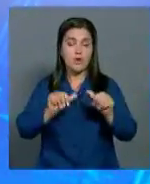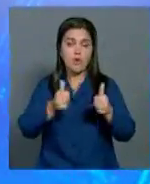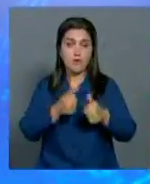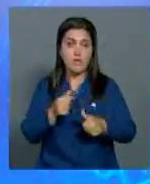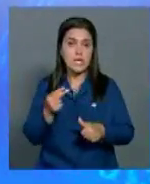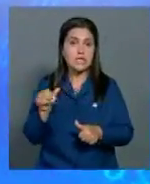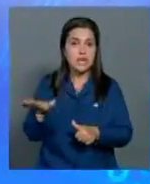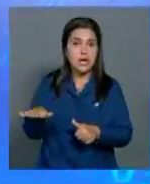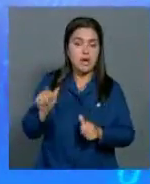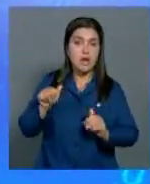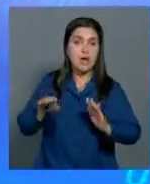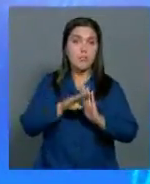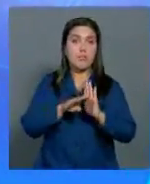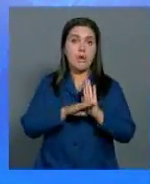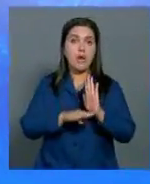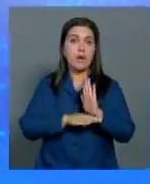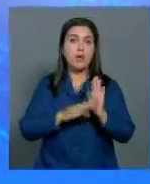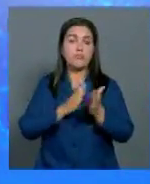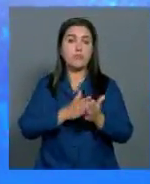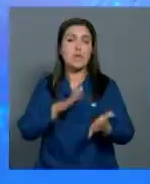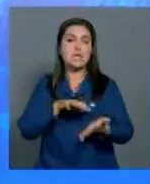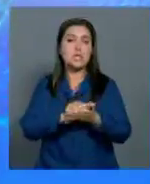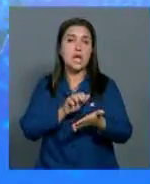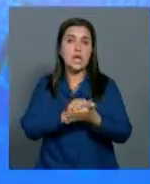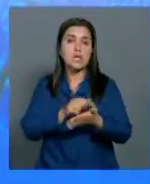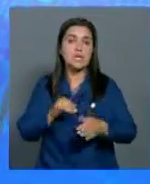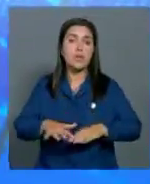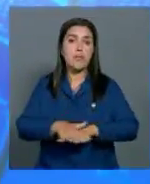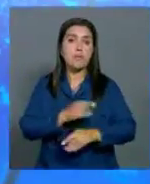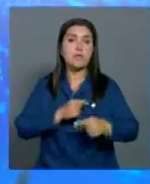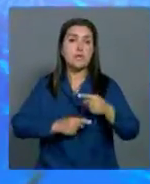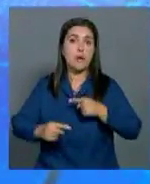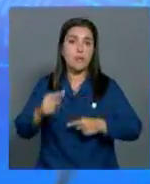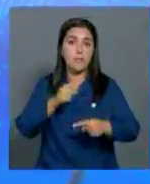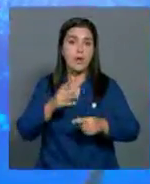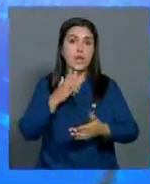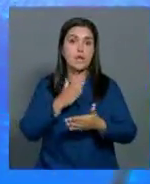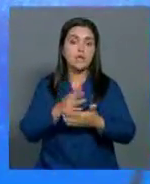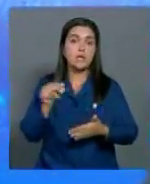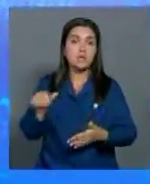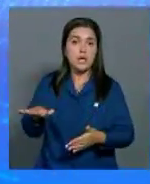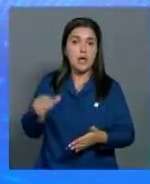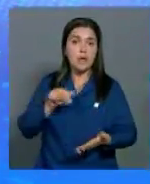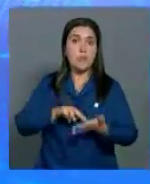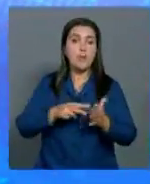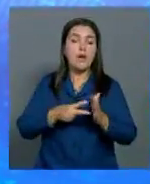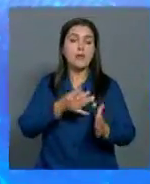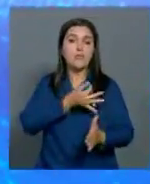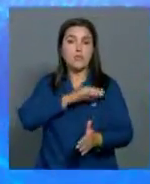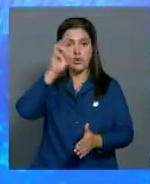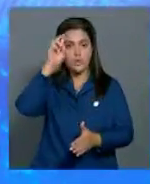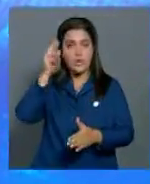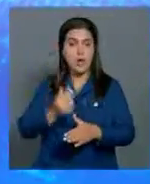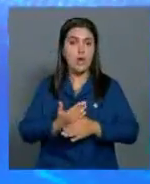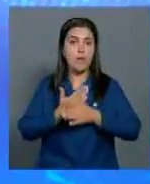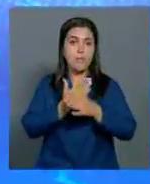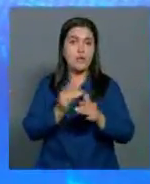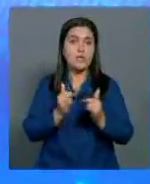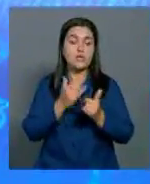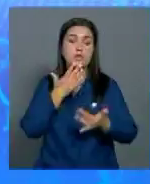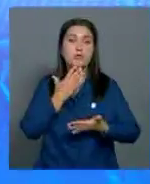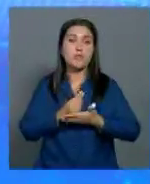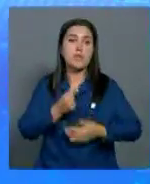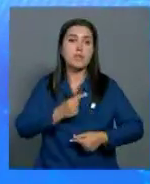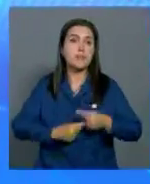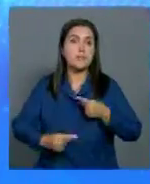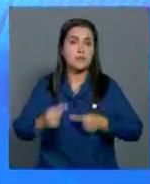денежные займы по программе «Продуктивная занятость и массовое предпринимательство». Больше полусотни потенциальных заемщиков планируют воспользоваться государственной поддержкой, чтобы